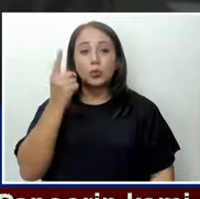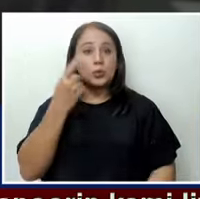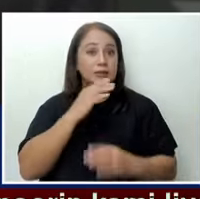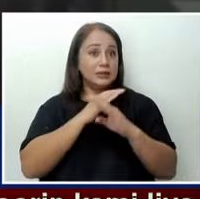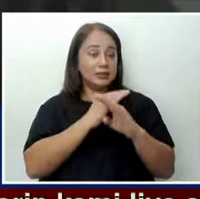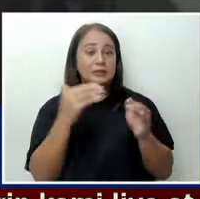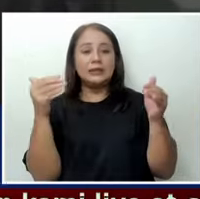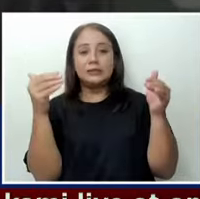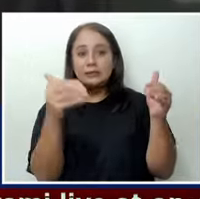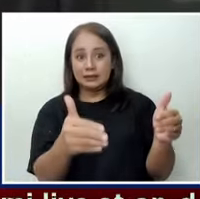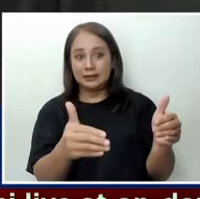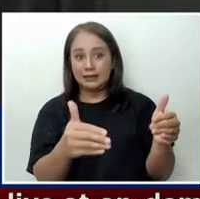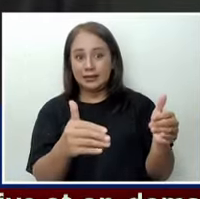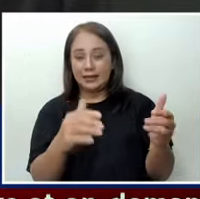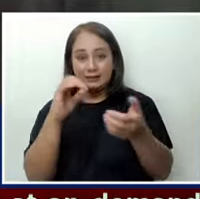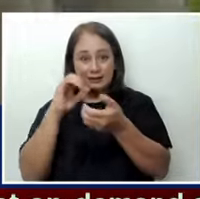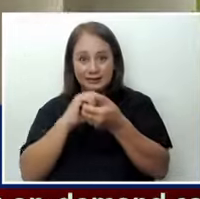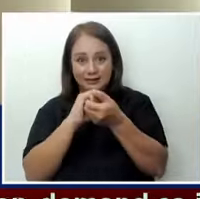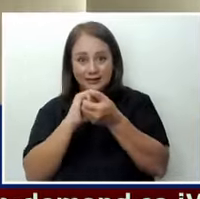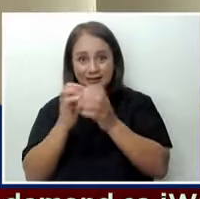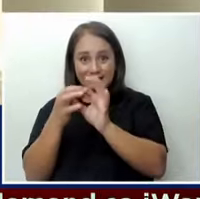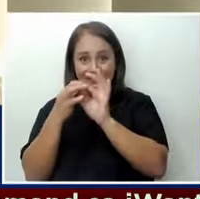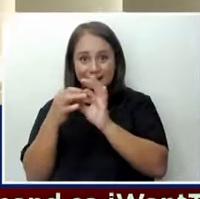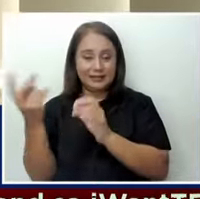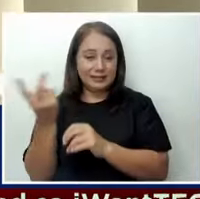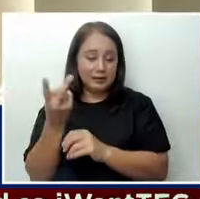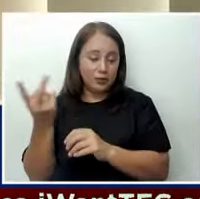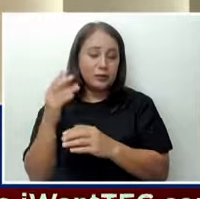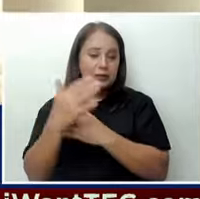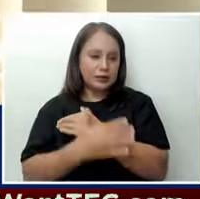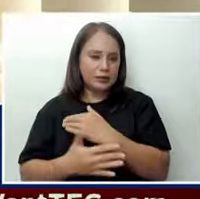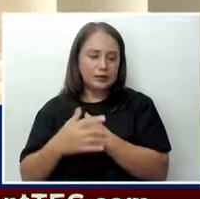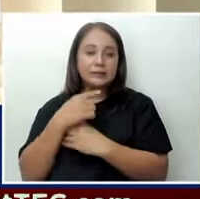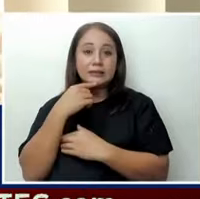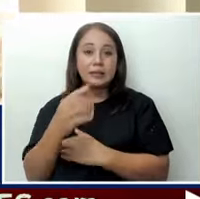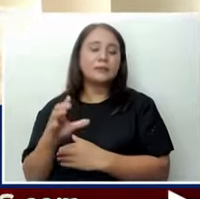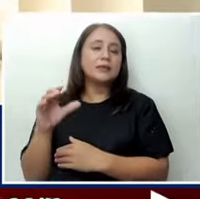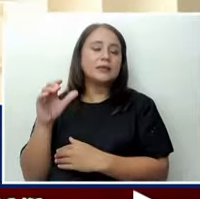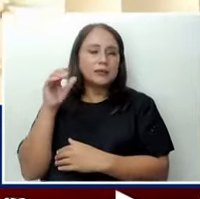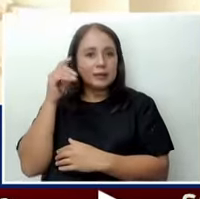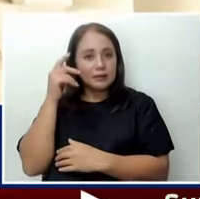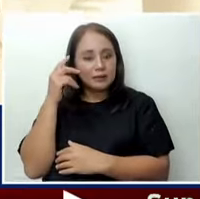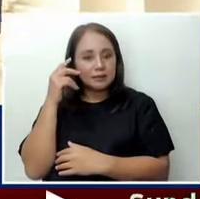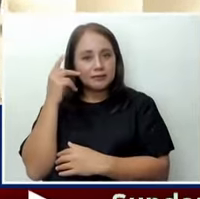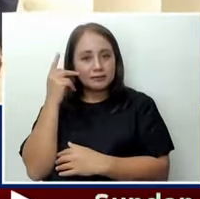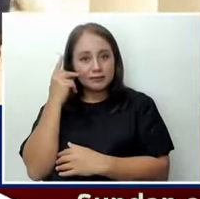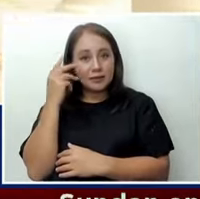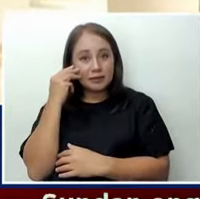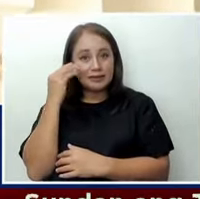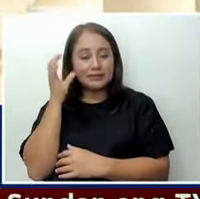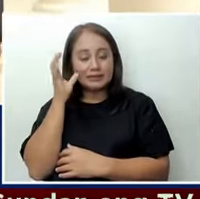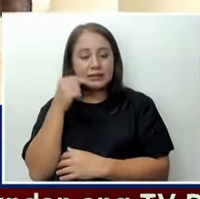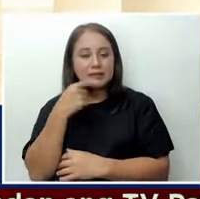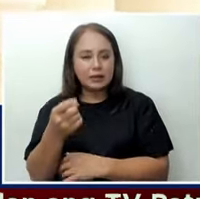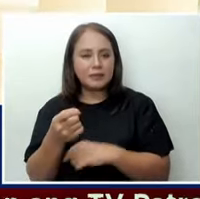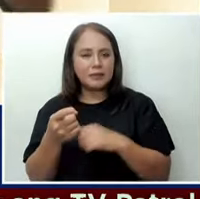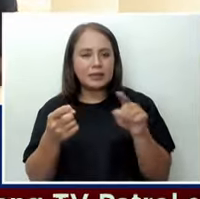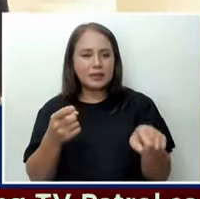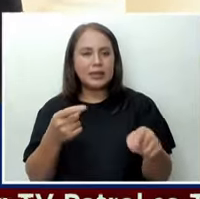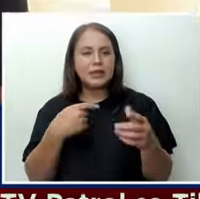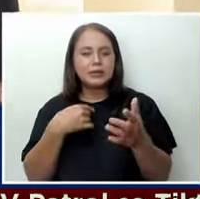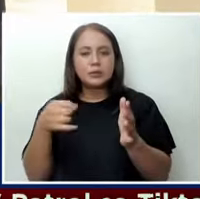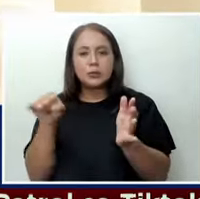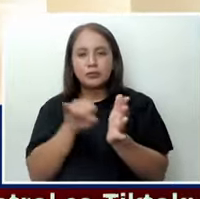nakasentro ang alyansa ng dalawang bansa. Ayon kay Carlson, sa ipapadalang Presidential Trade and Investment